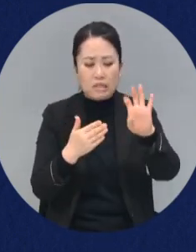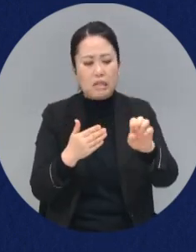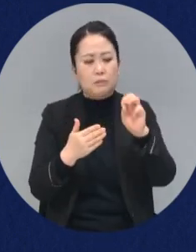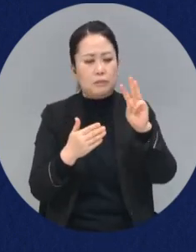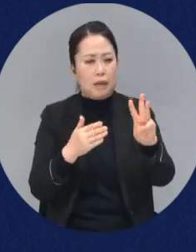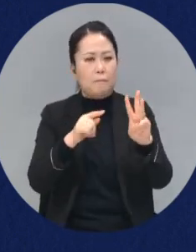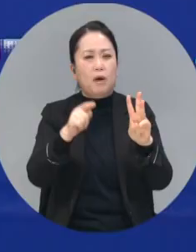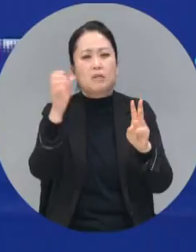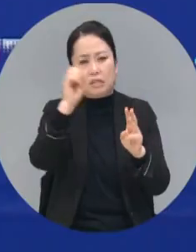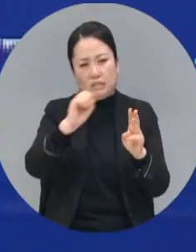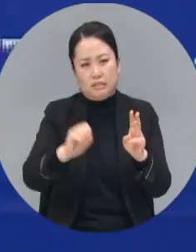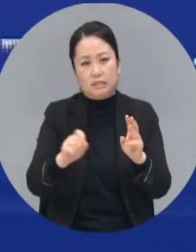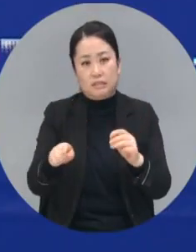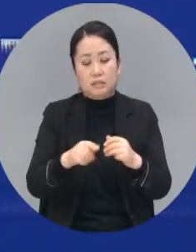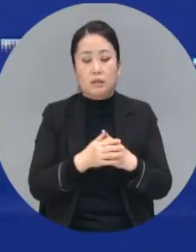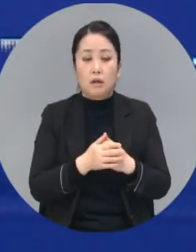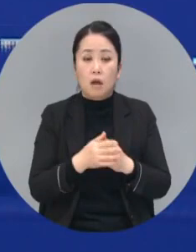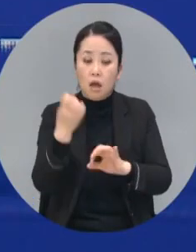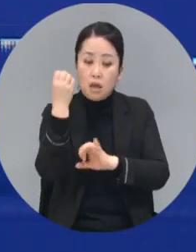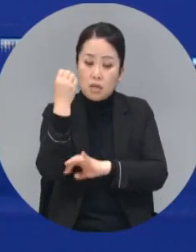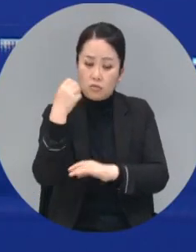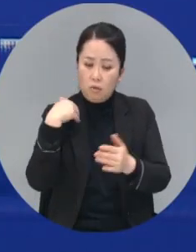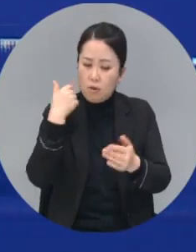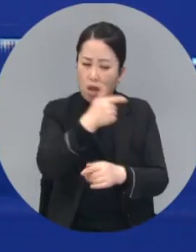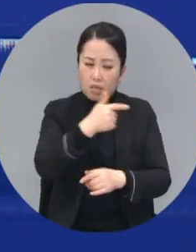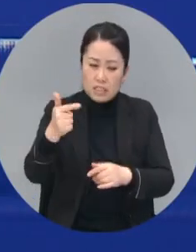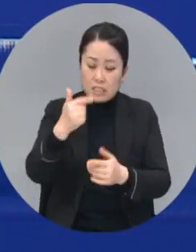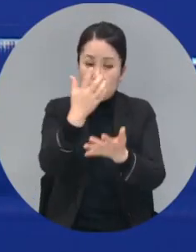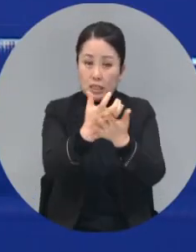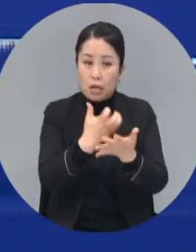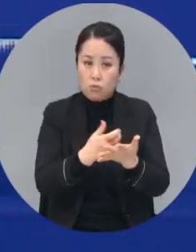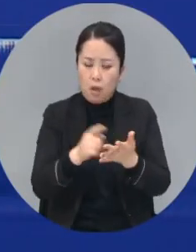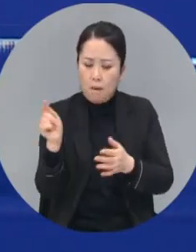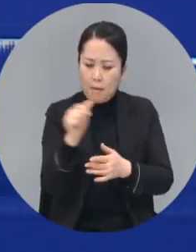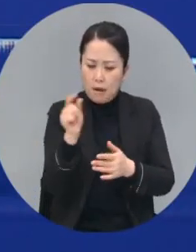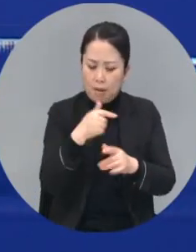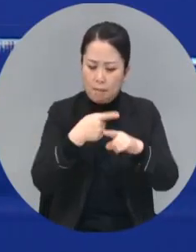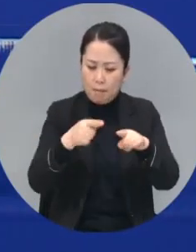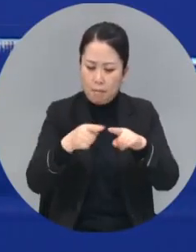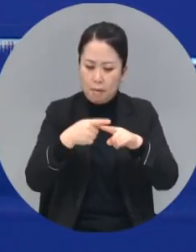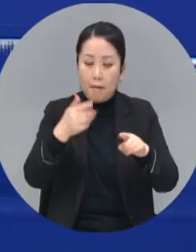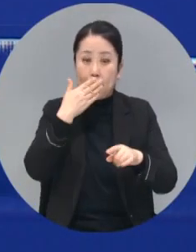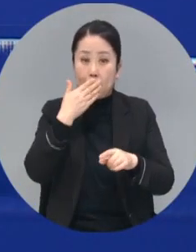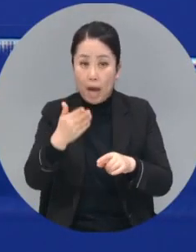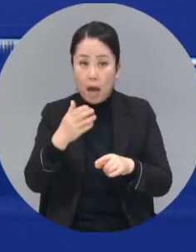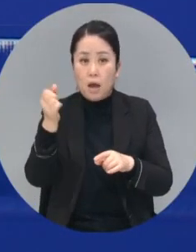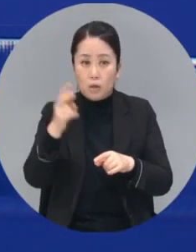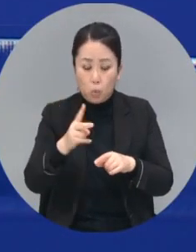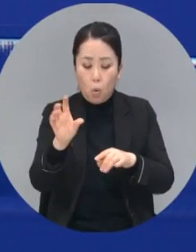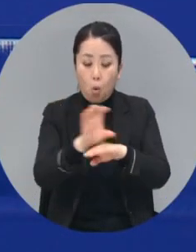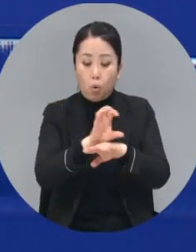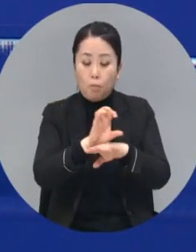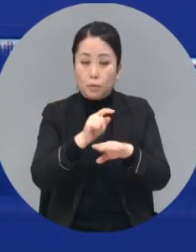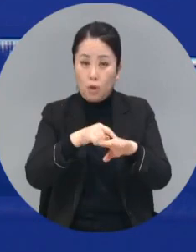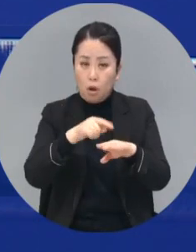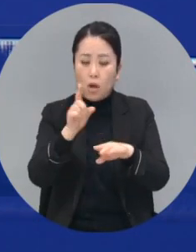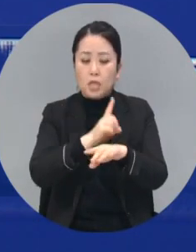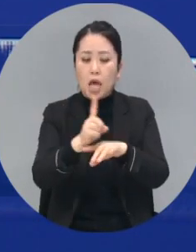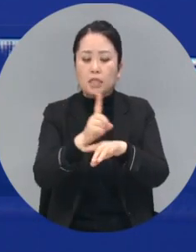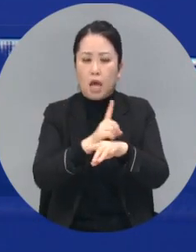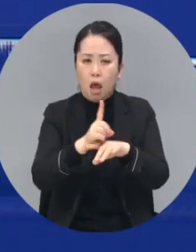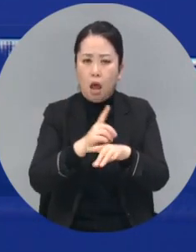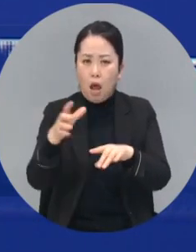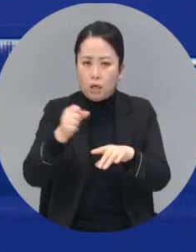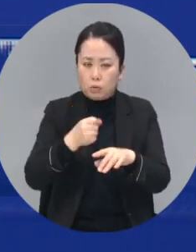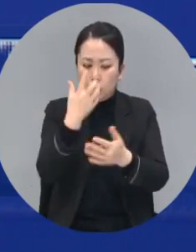그쳤습니다. 기존의 그 방대한 자료를 빠르게 분석해주고 또 웹상의 데이터를 통해가지고 자료를